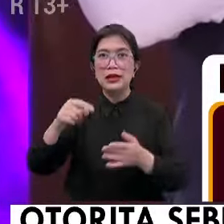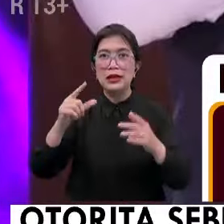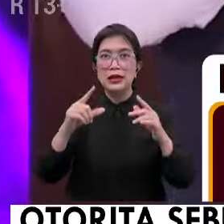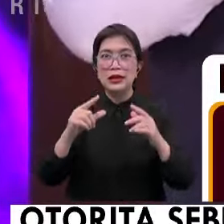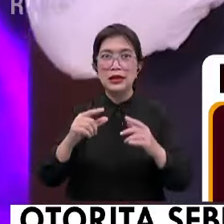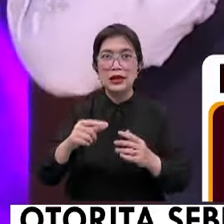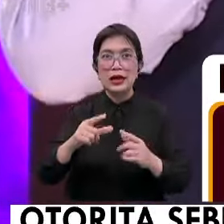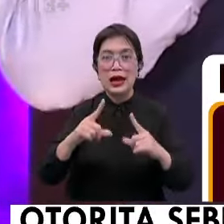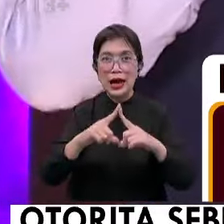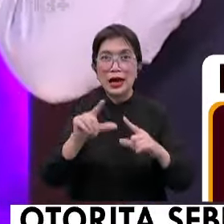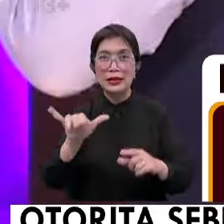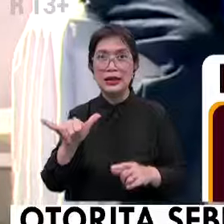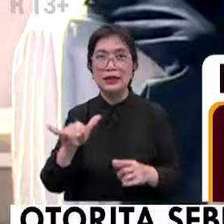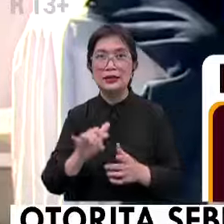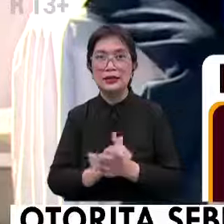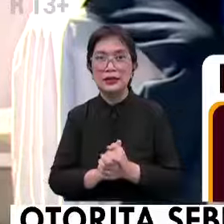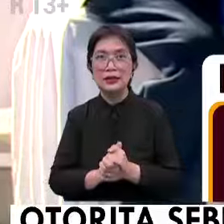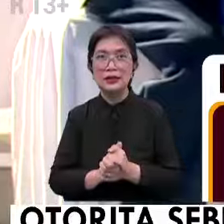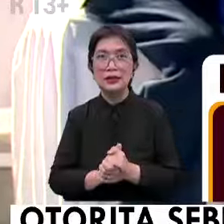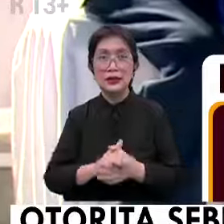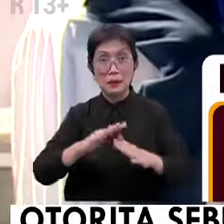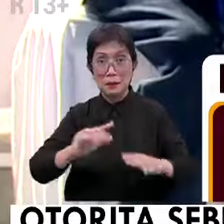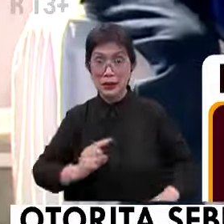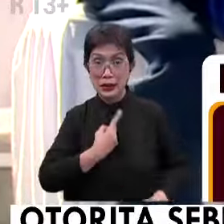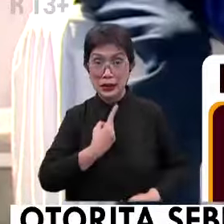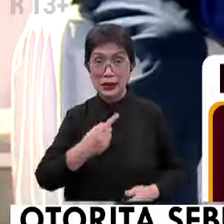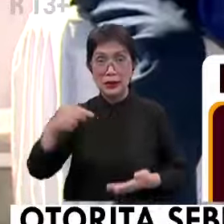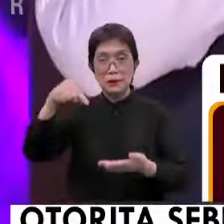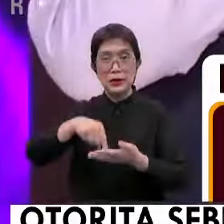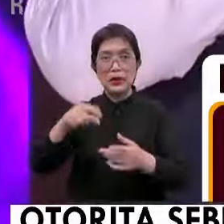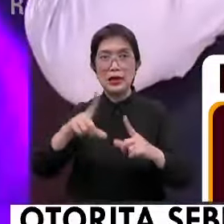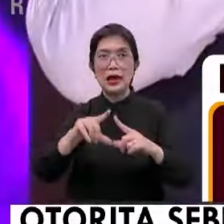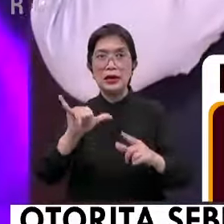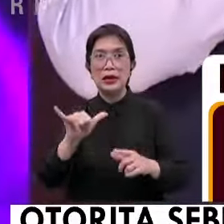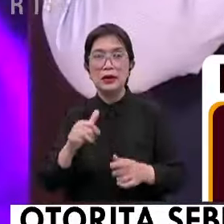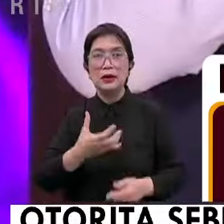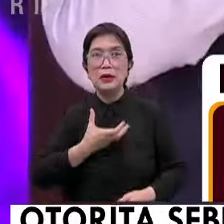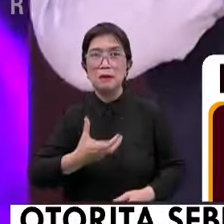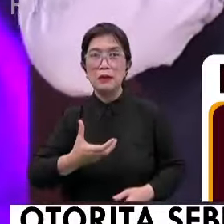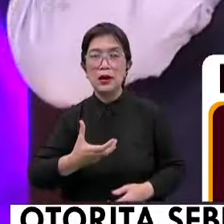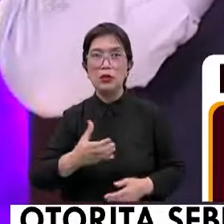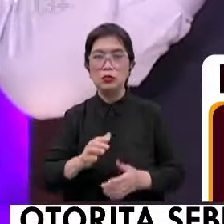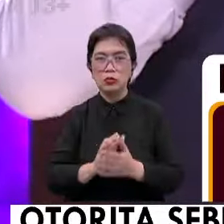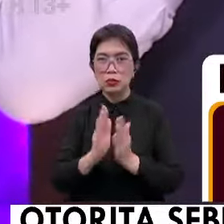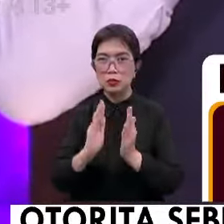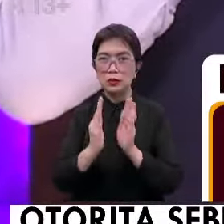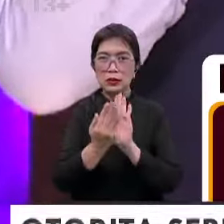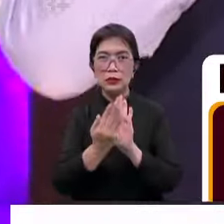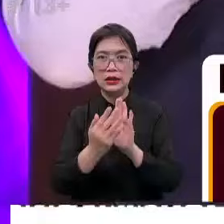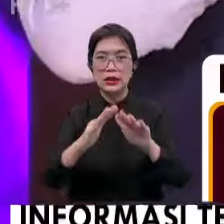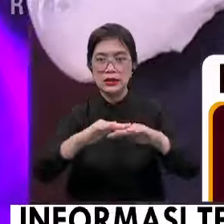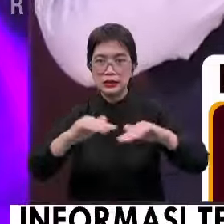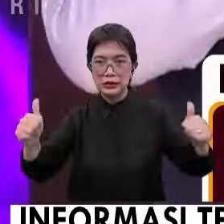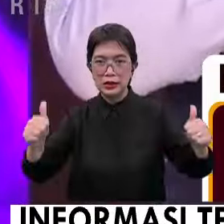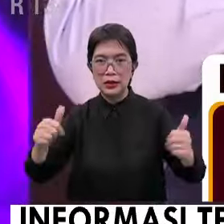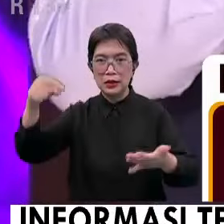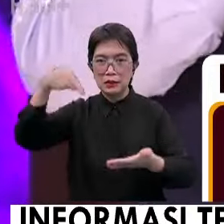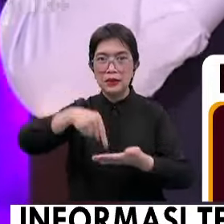Mimika mandiri? Pilih AY. Mau Mimika sejahtera? Pilih